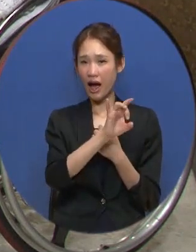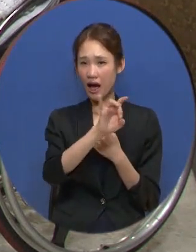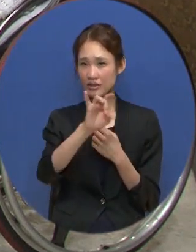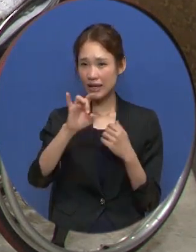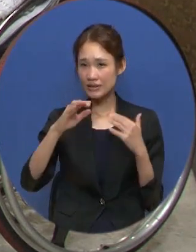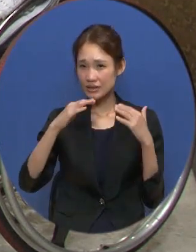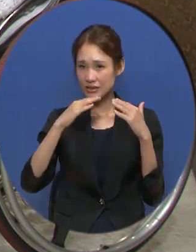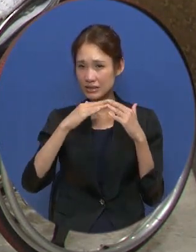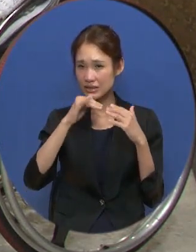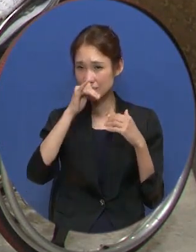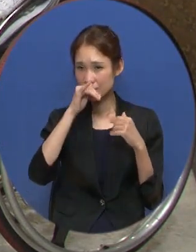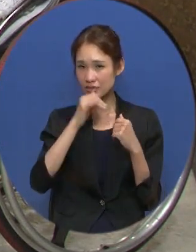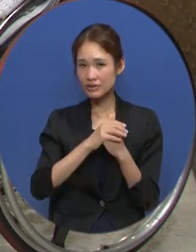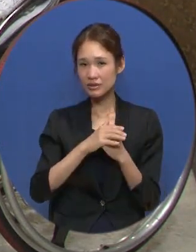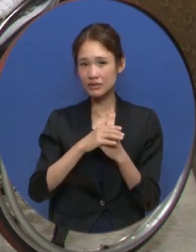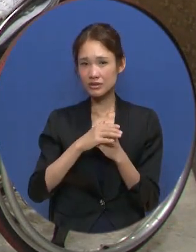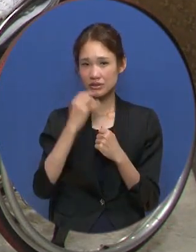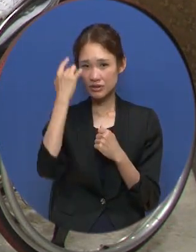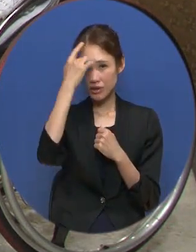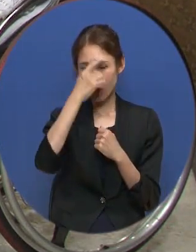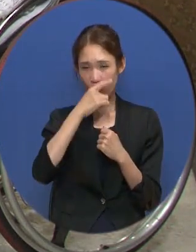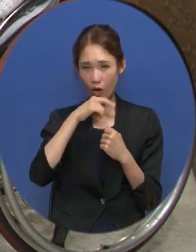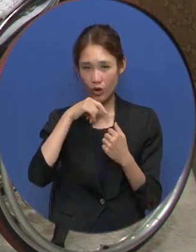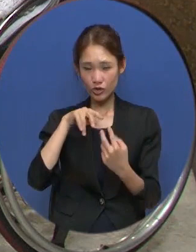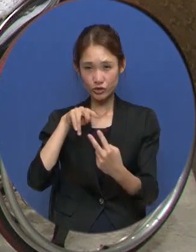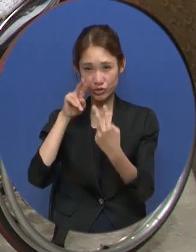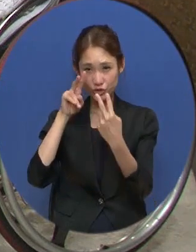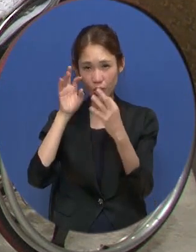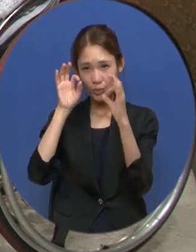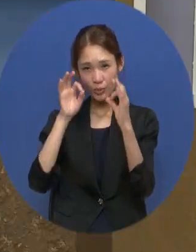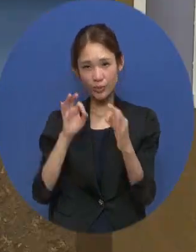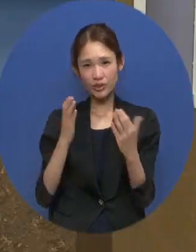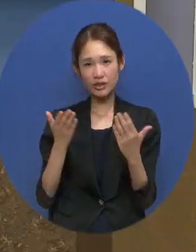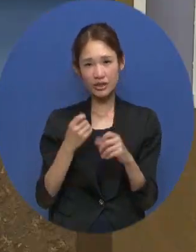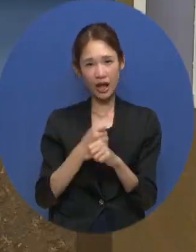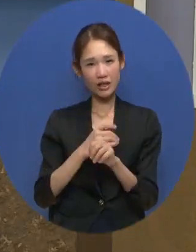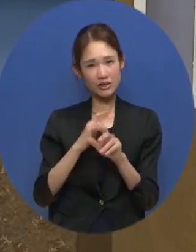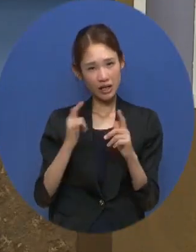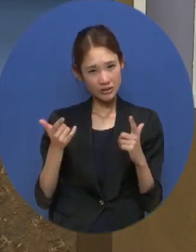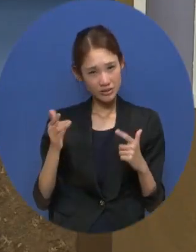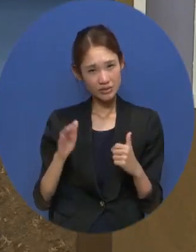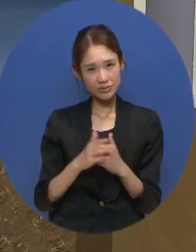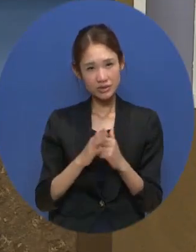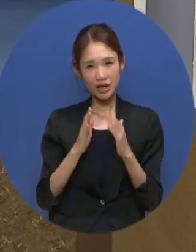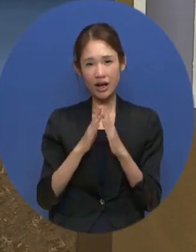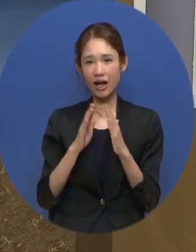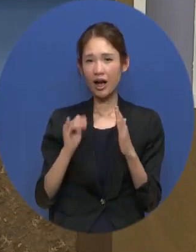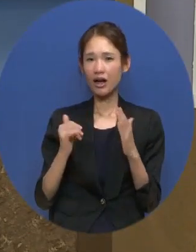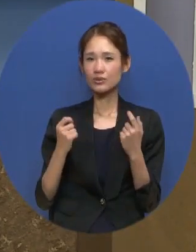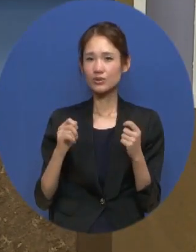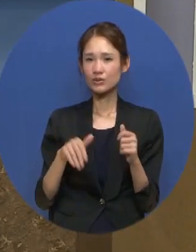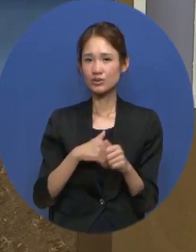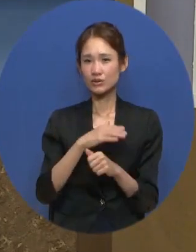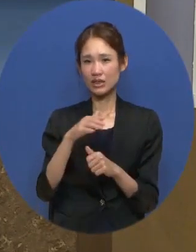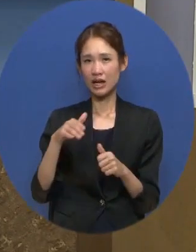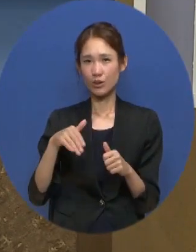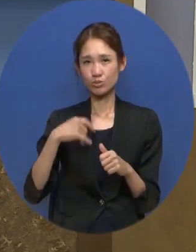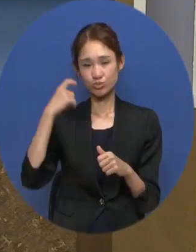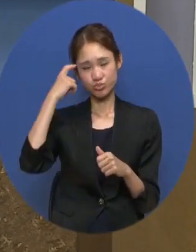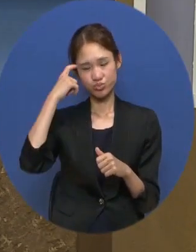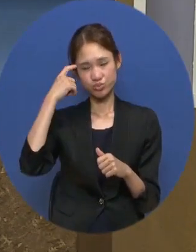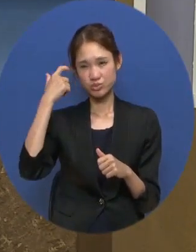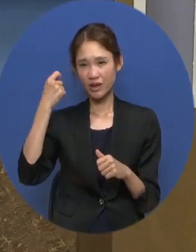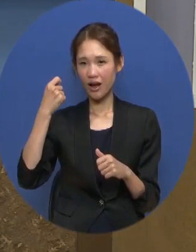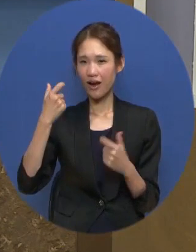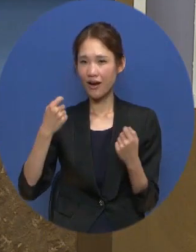때문에. 얼굴을 보면서 일을 하는 것이 아니잖아요. 그런데도 좀 가족 같은 분위기라는 생각이